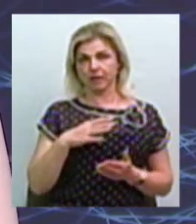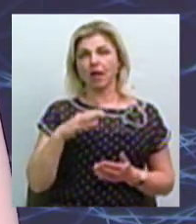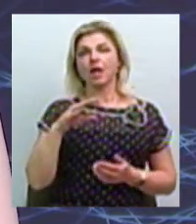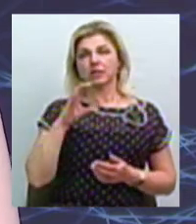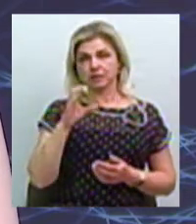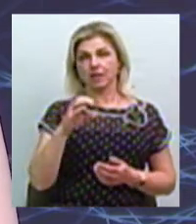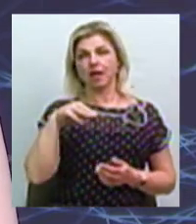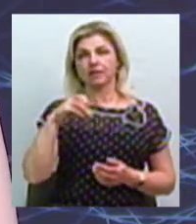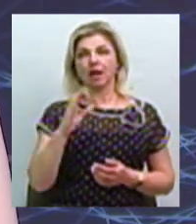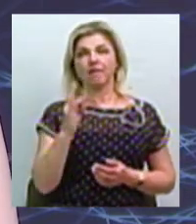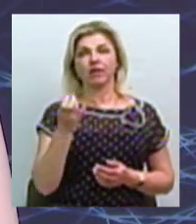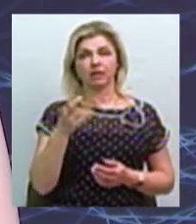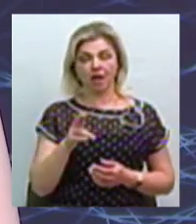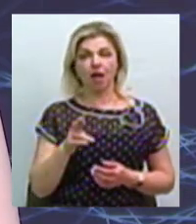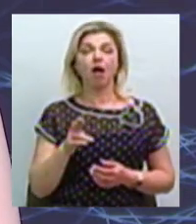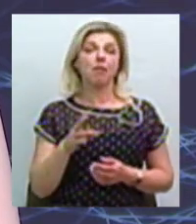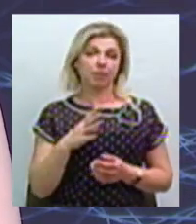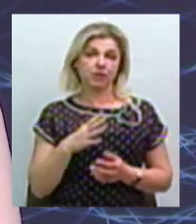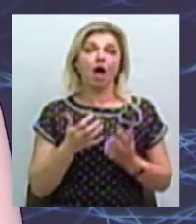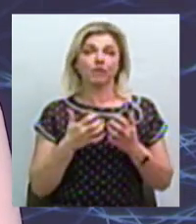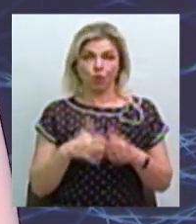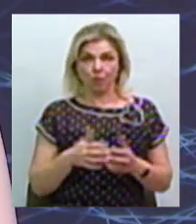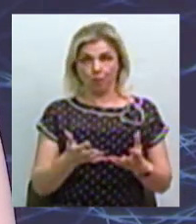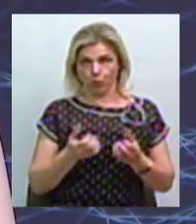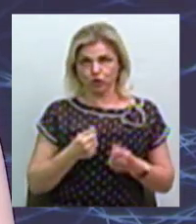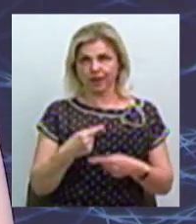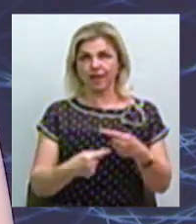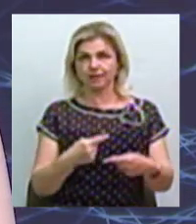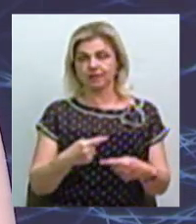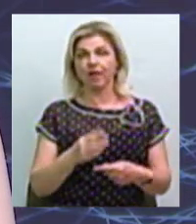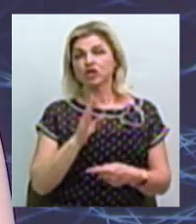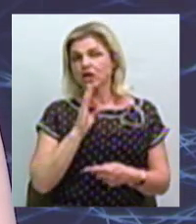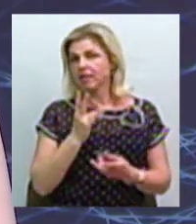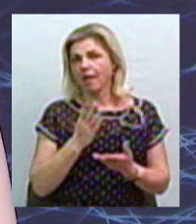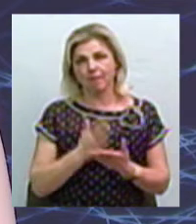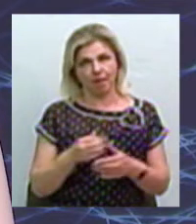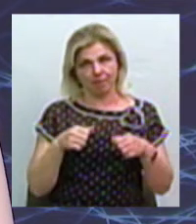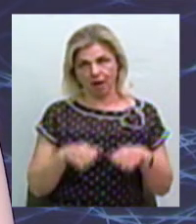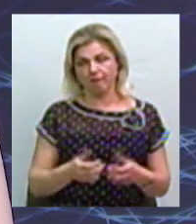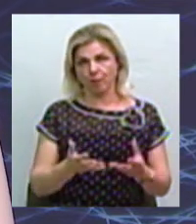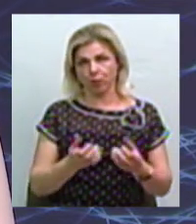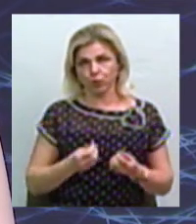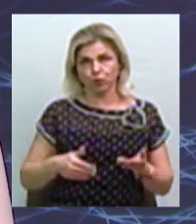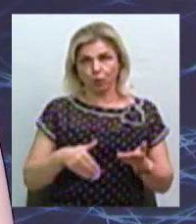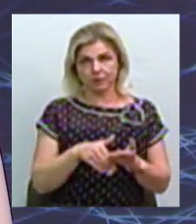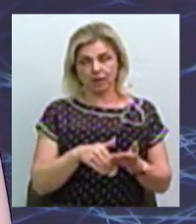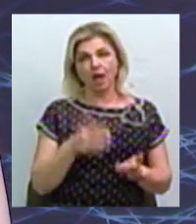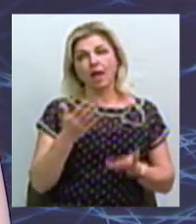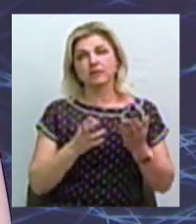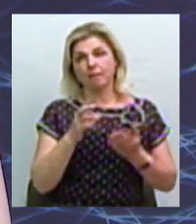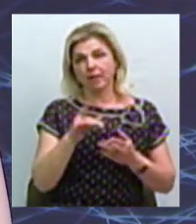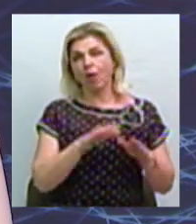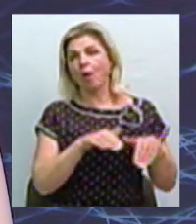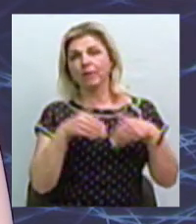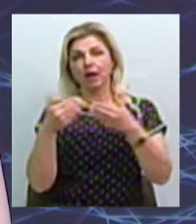автоматично на новий період, в такому випадку жінка не мала права на отримання субсидії. І якби вона звернулася до органу